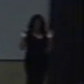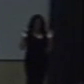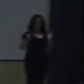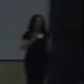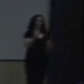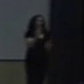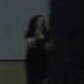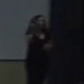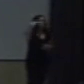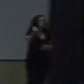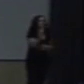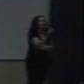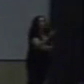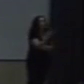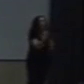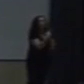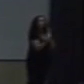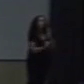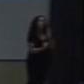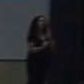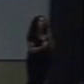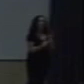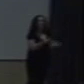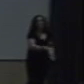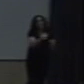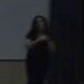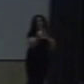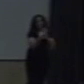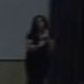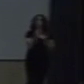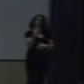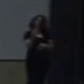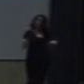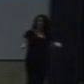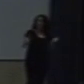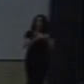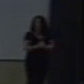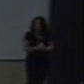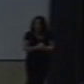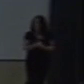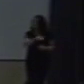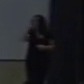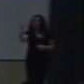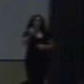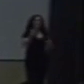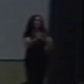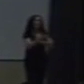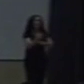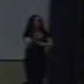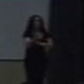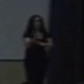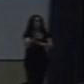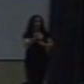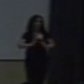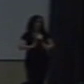de la documentació i... Amb un cafè. Tenies temps de mirar-t'ho, són dinàmiques de treball molt diferents. Això només m'ho han explicat. Llavors